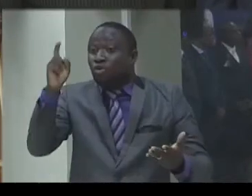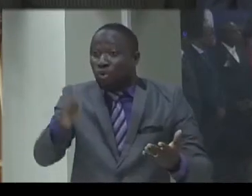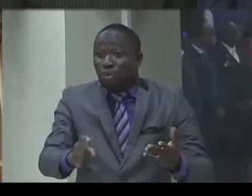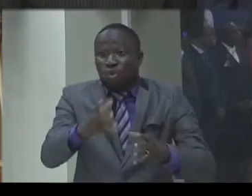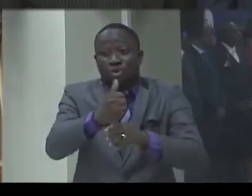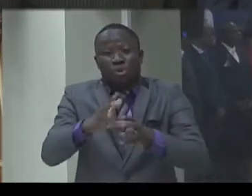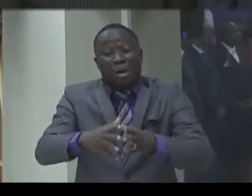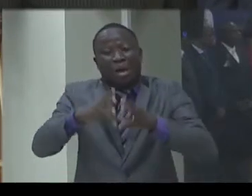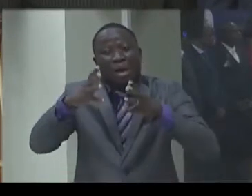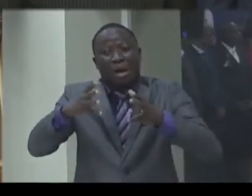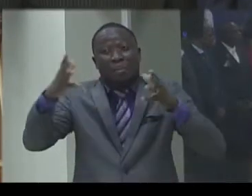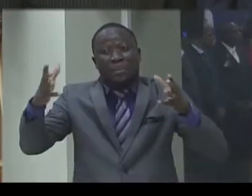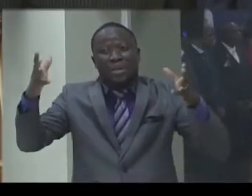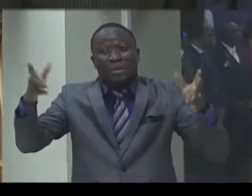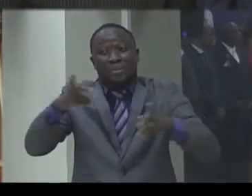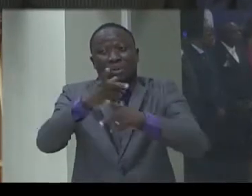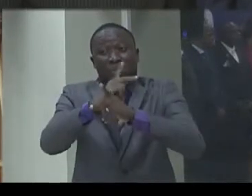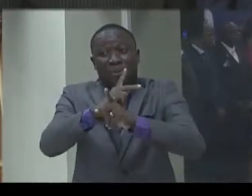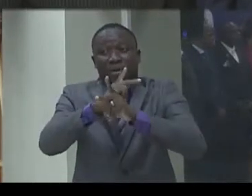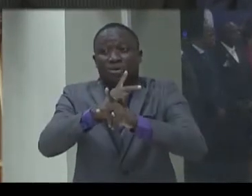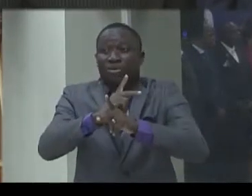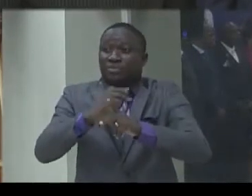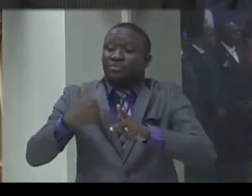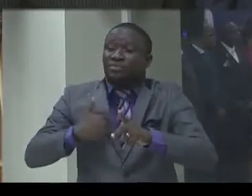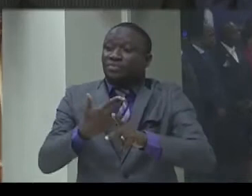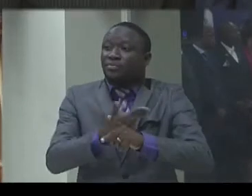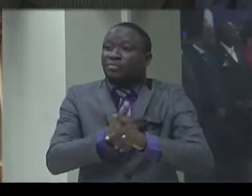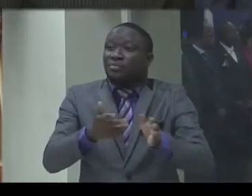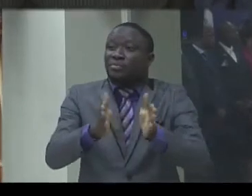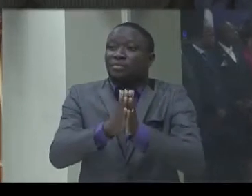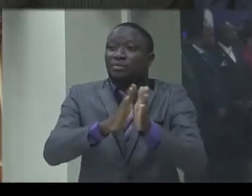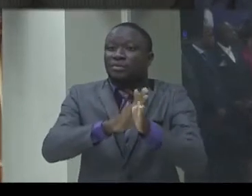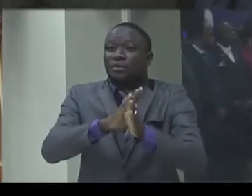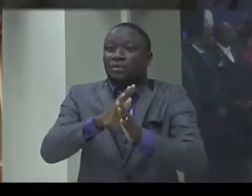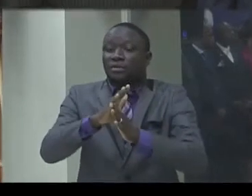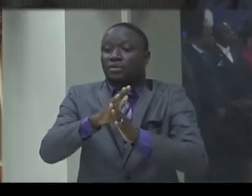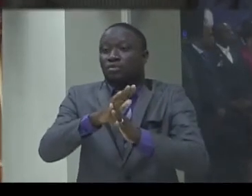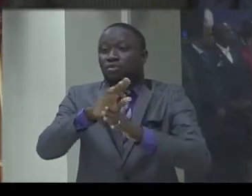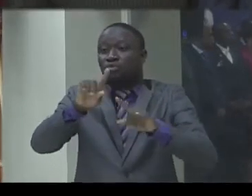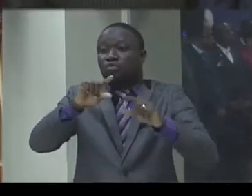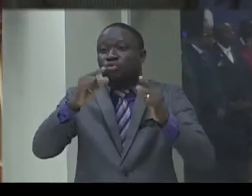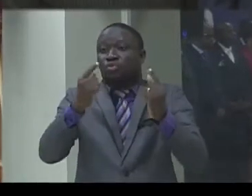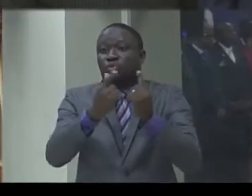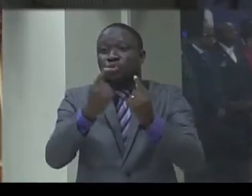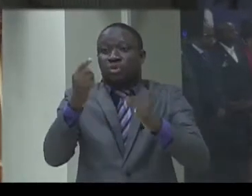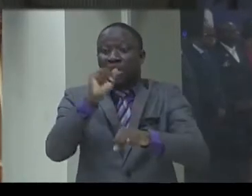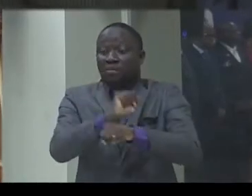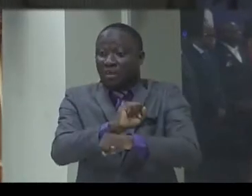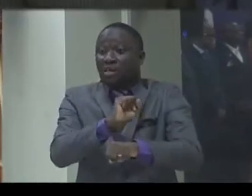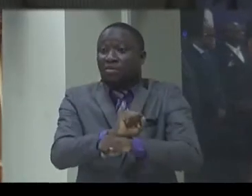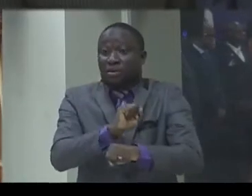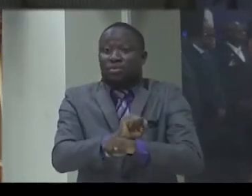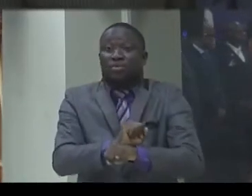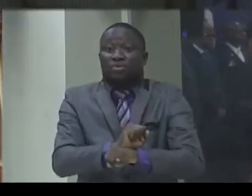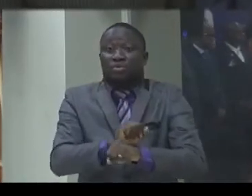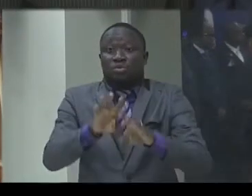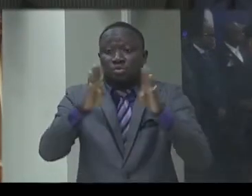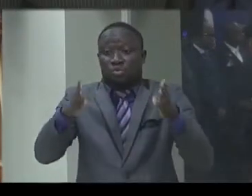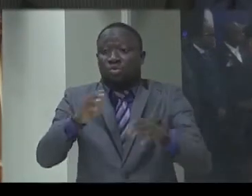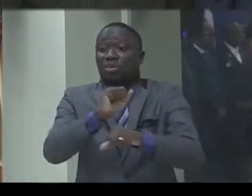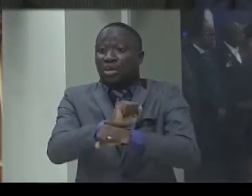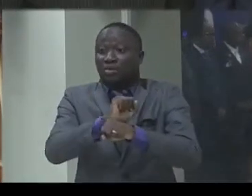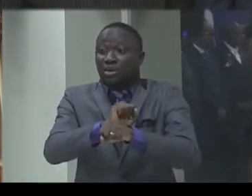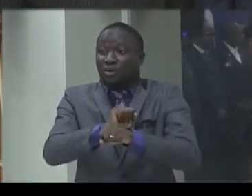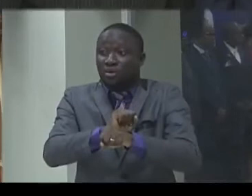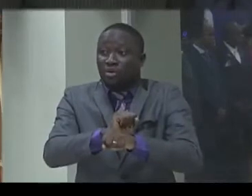yo pren an pil prekosyon e nap mande administrasyon kote ap travay yo pou yo